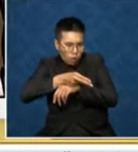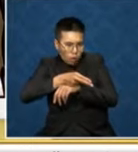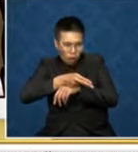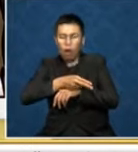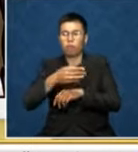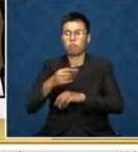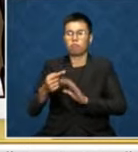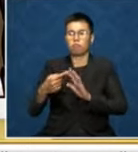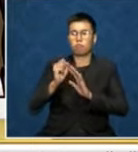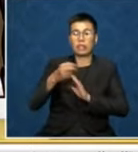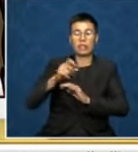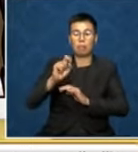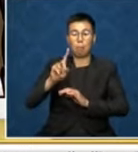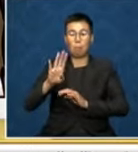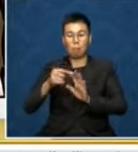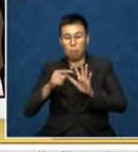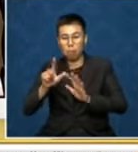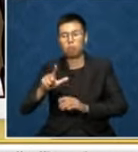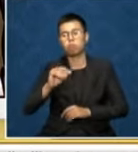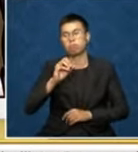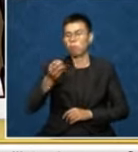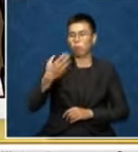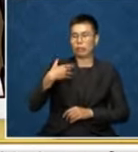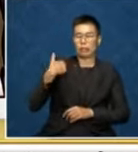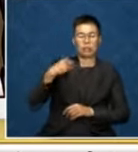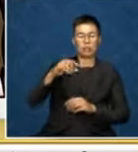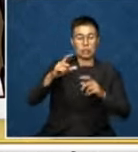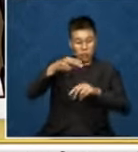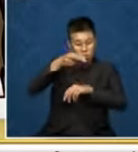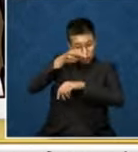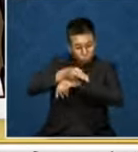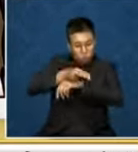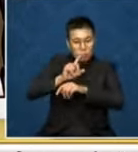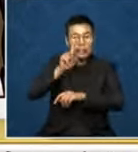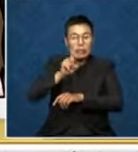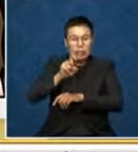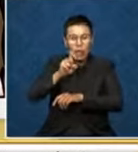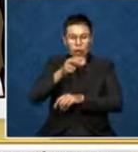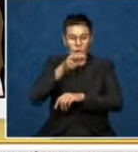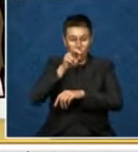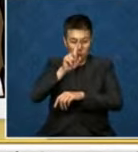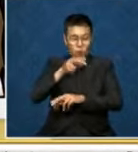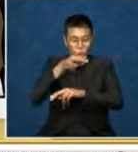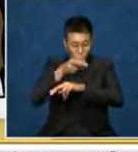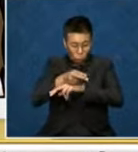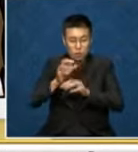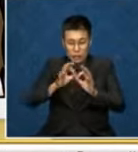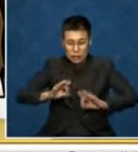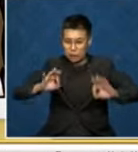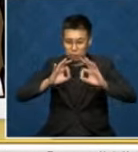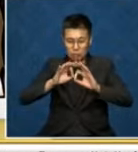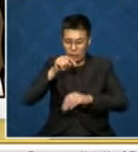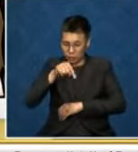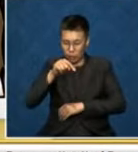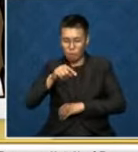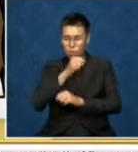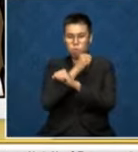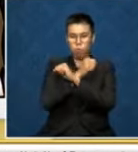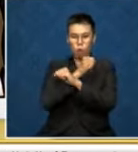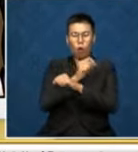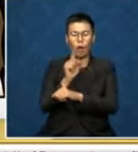องเสียความสำคัญของการมีกล้องไม่ใช่เพียงแต่บันทึกเหตุการณ์ต่างๆเท่านั้นค่ะยังสามารถป้องกันการ